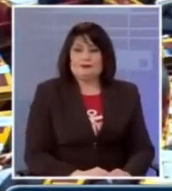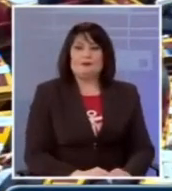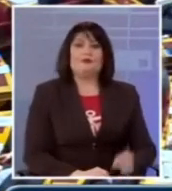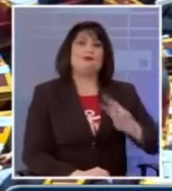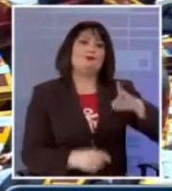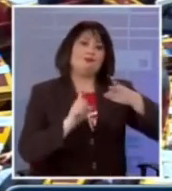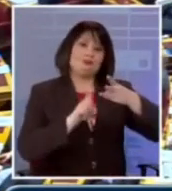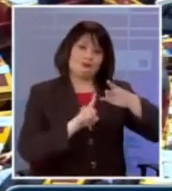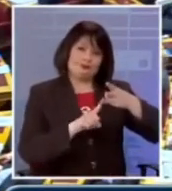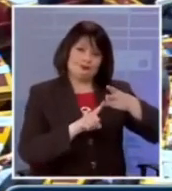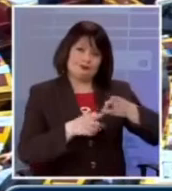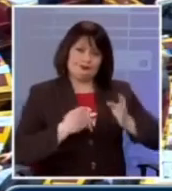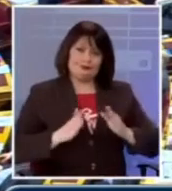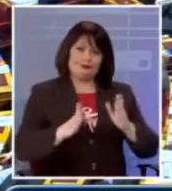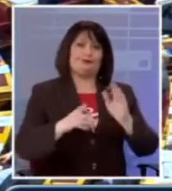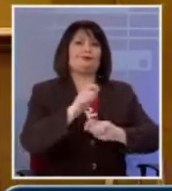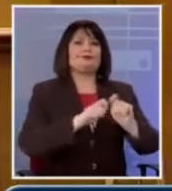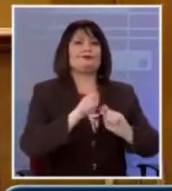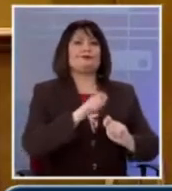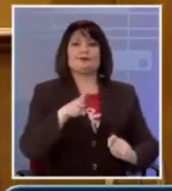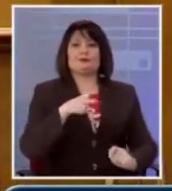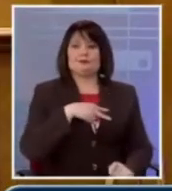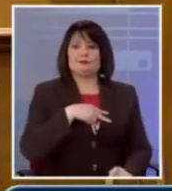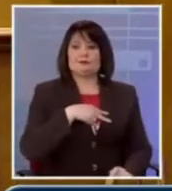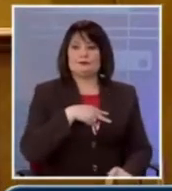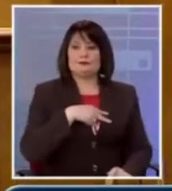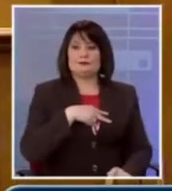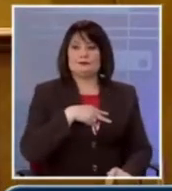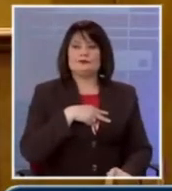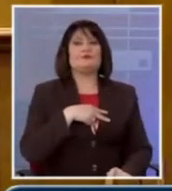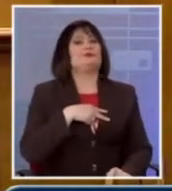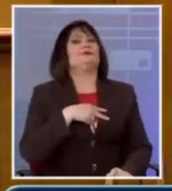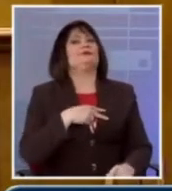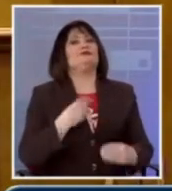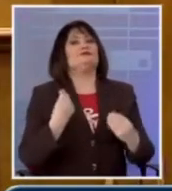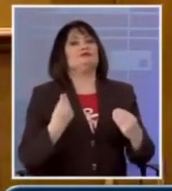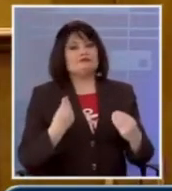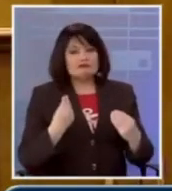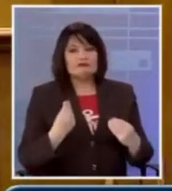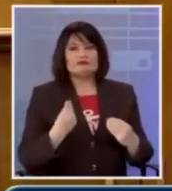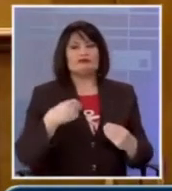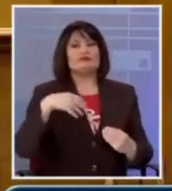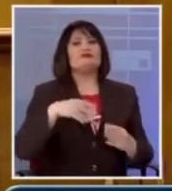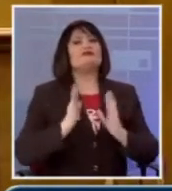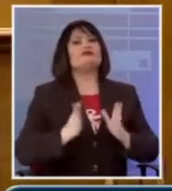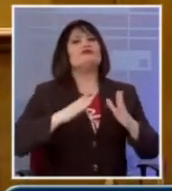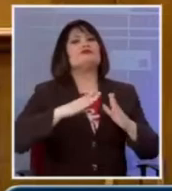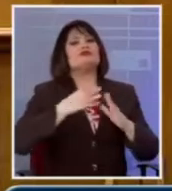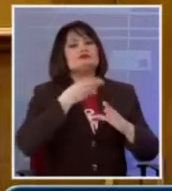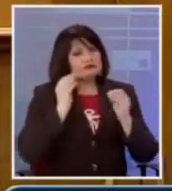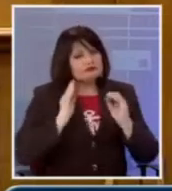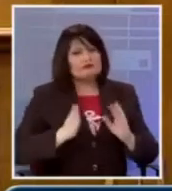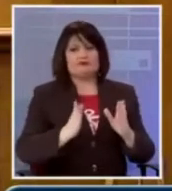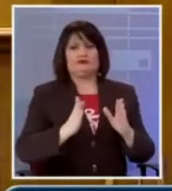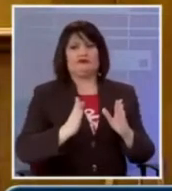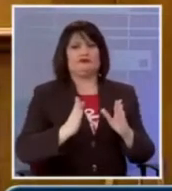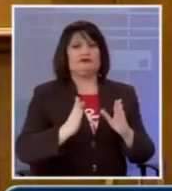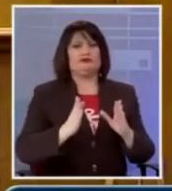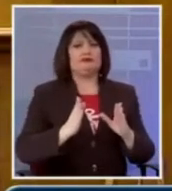Τρίτον, προχωρούμε στην ορθή αποτύπωση των βοσκήσιμων γεών με στόχο την ομαλή και απρόσκοπτη ροή